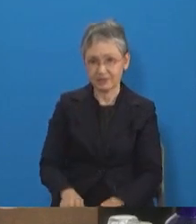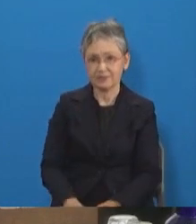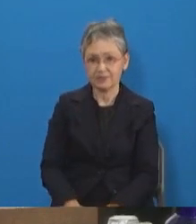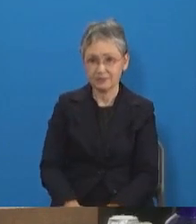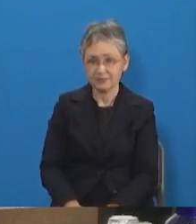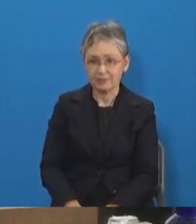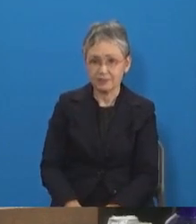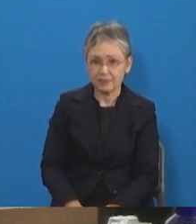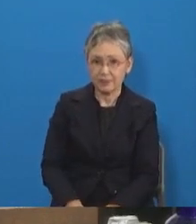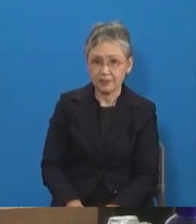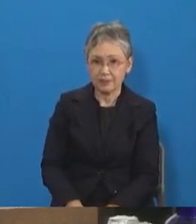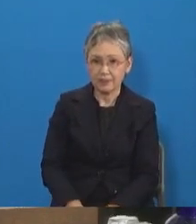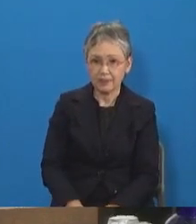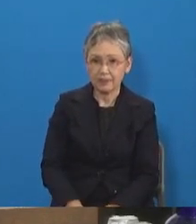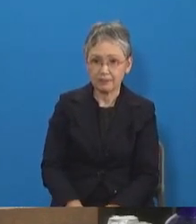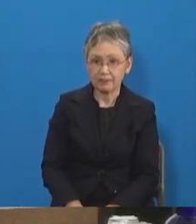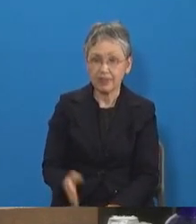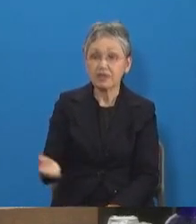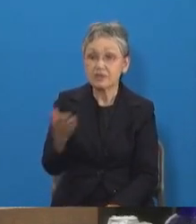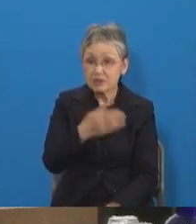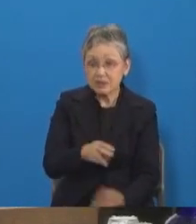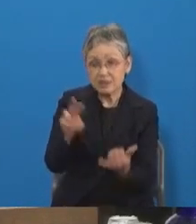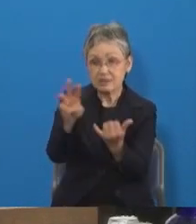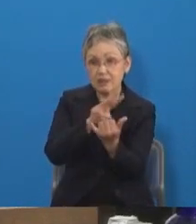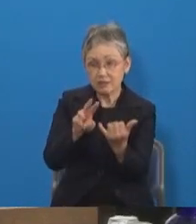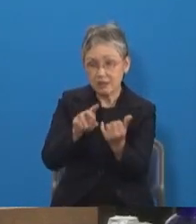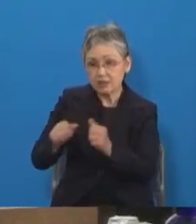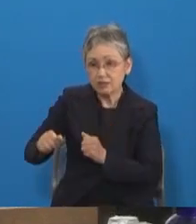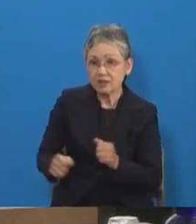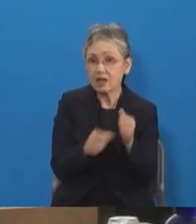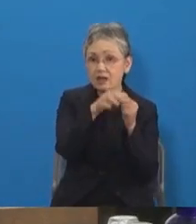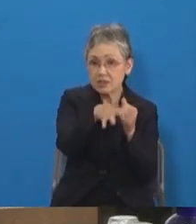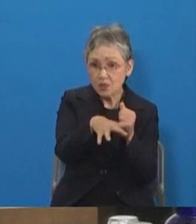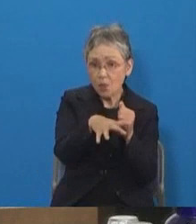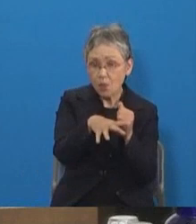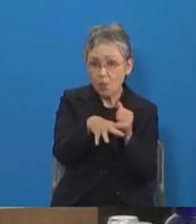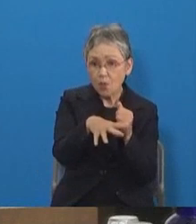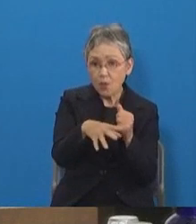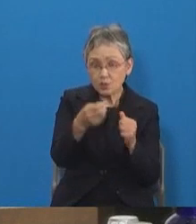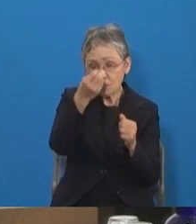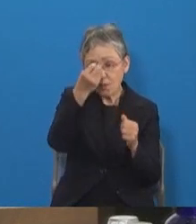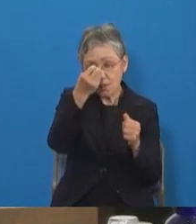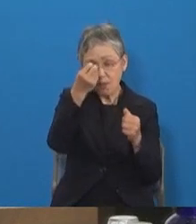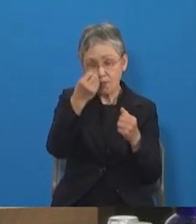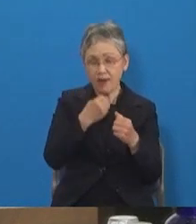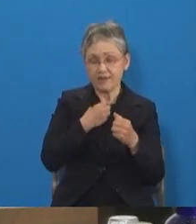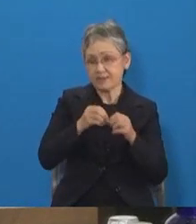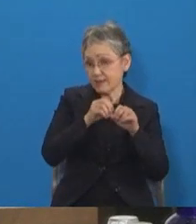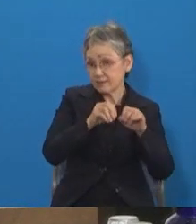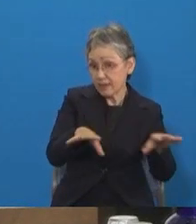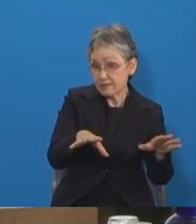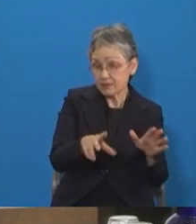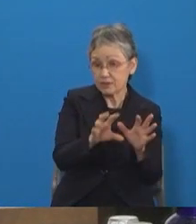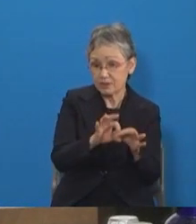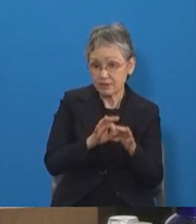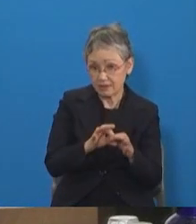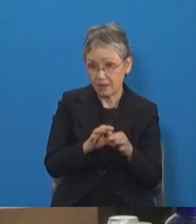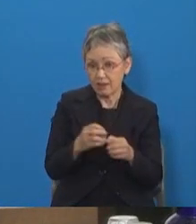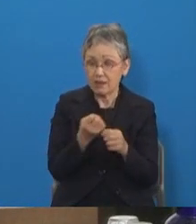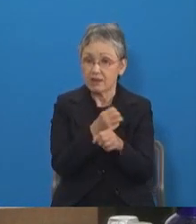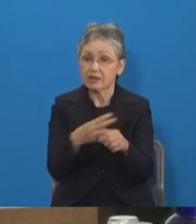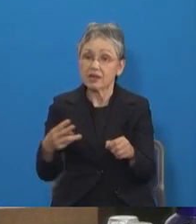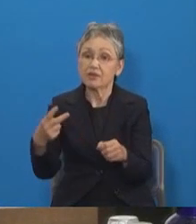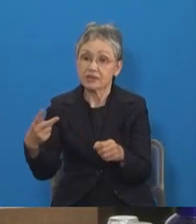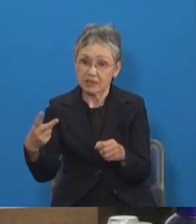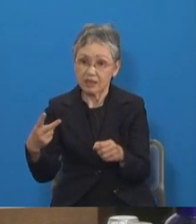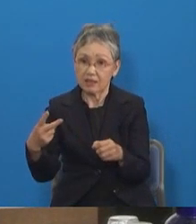組んでまいります。次に、災害時の避難所等での感染対策についてでございます。令和2年の年初からのコロナ禍